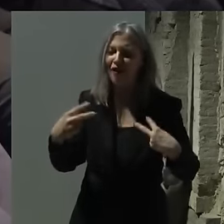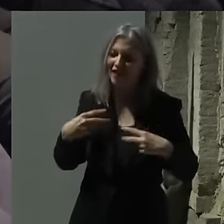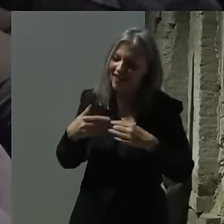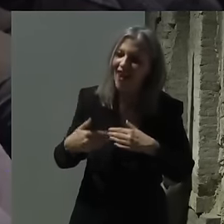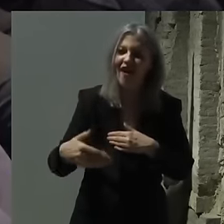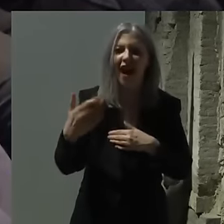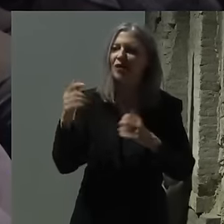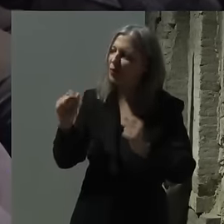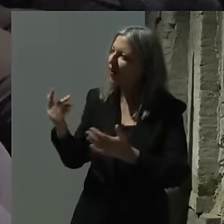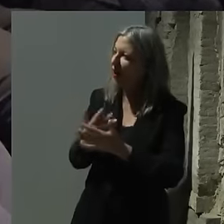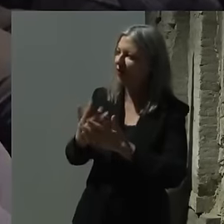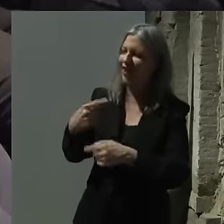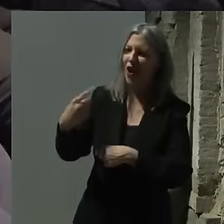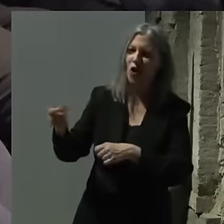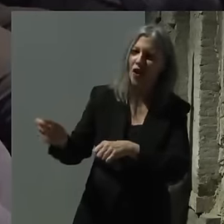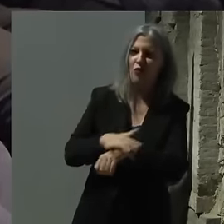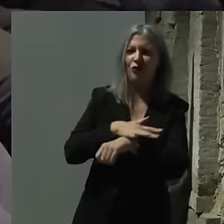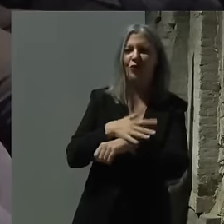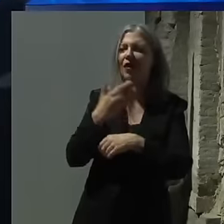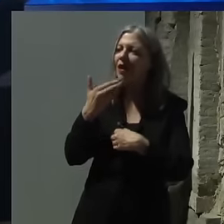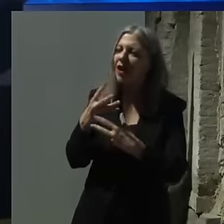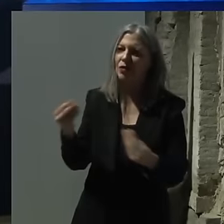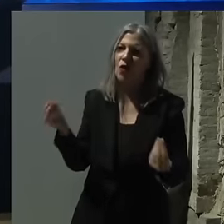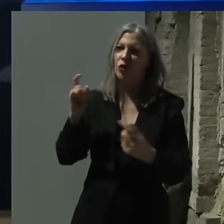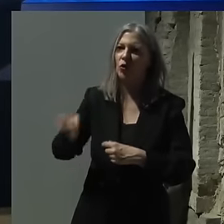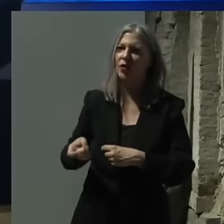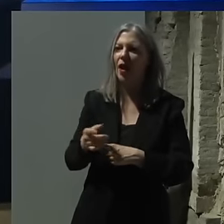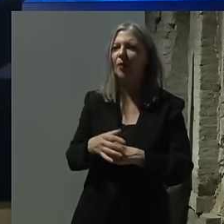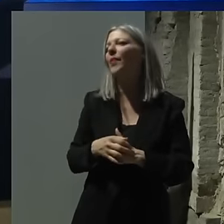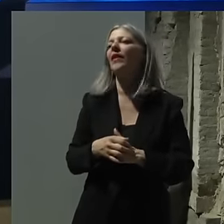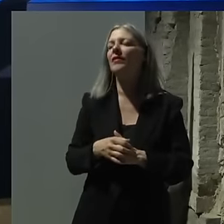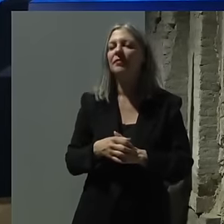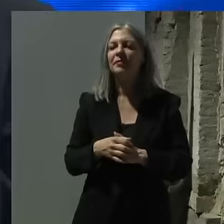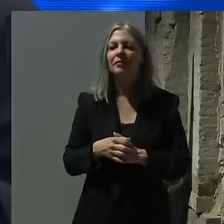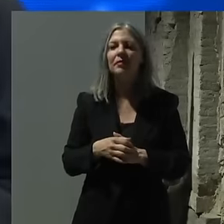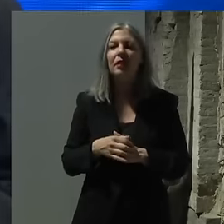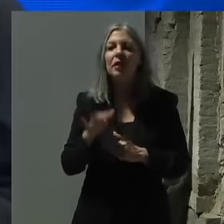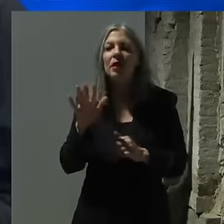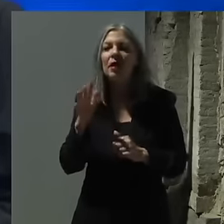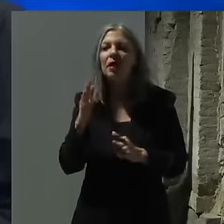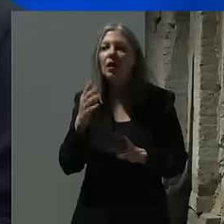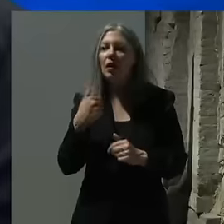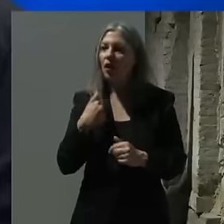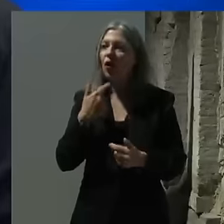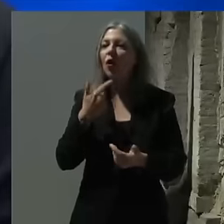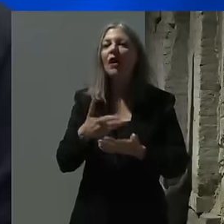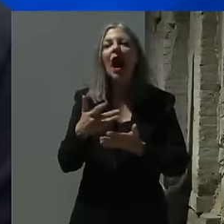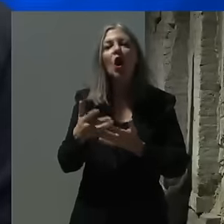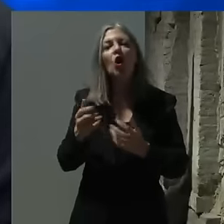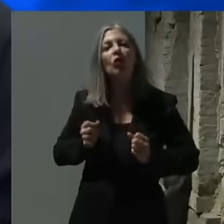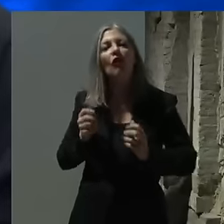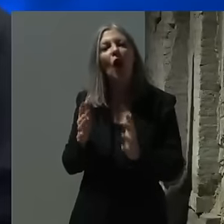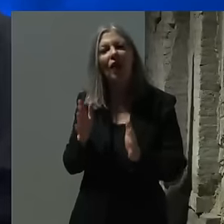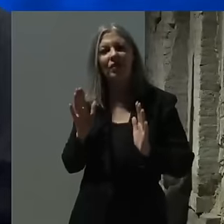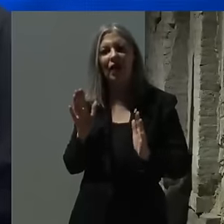e farci vivere delle grandi emozioni. Grazie Giuseppe. E lo racconto, devo dire, lo racconto volentieri alle scuole, perché